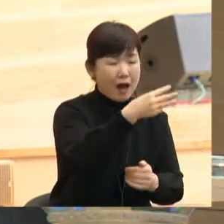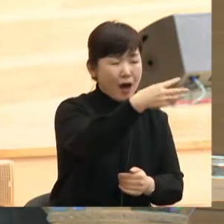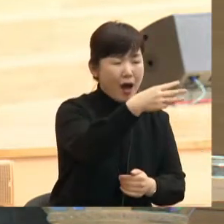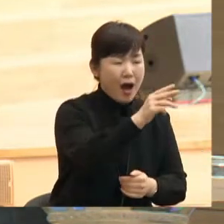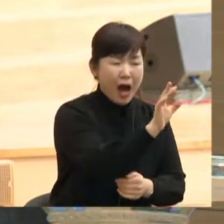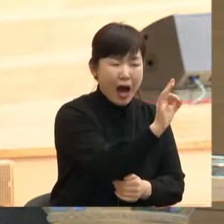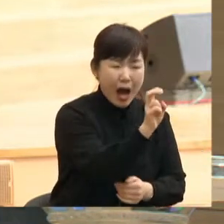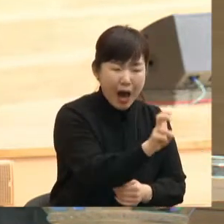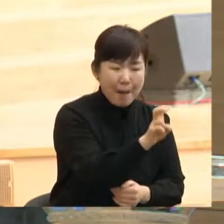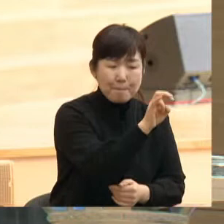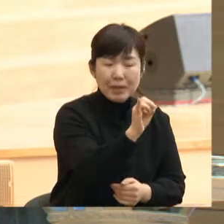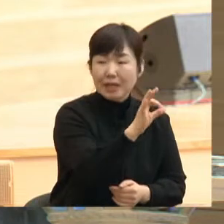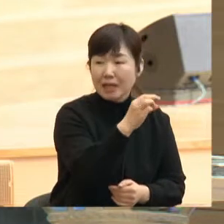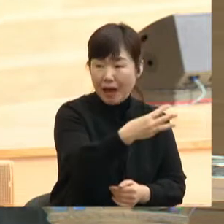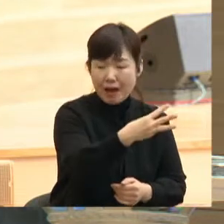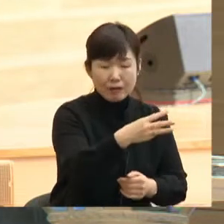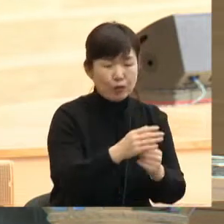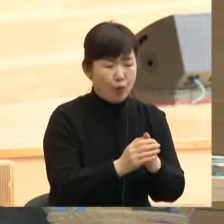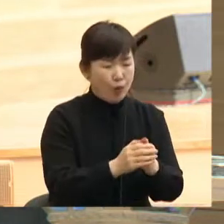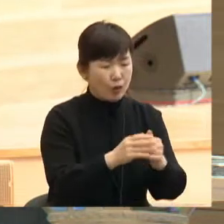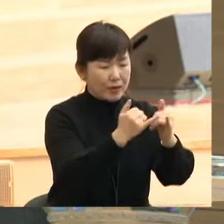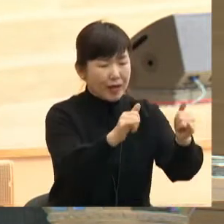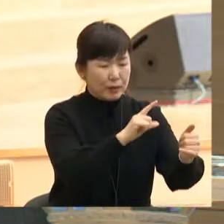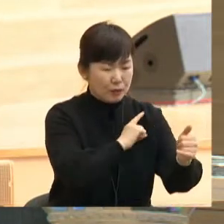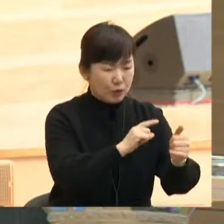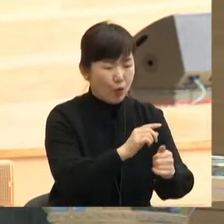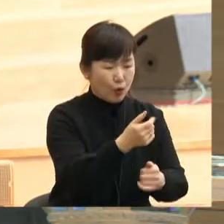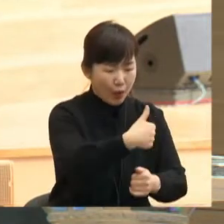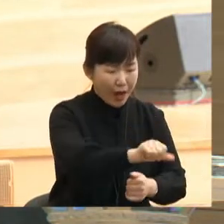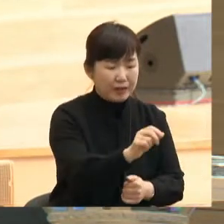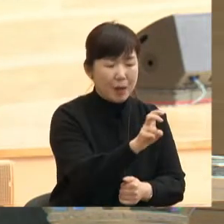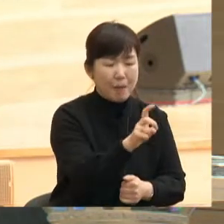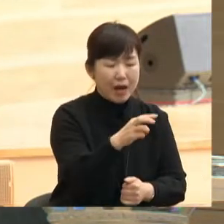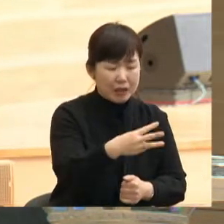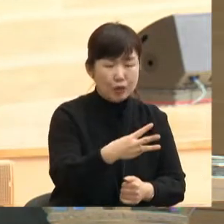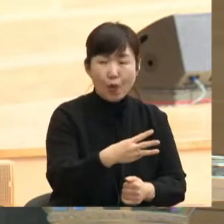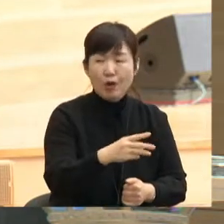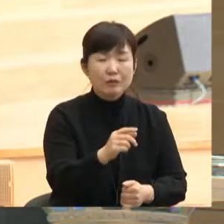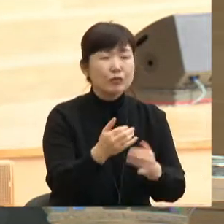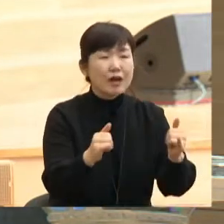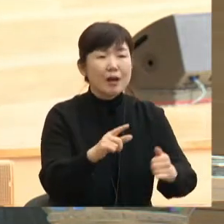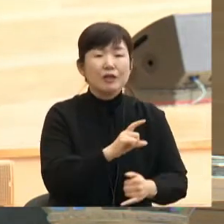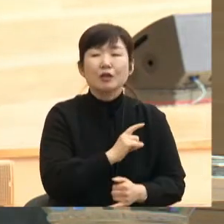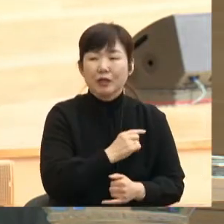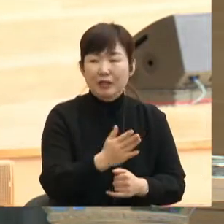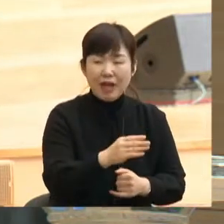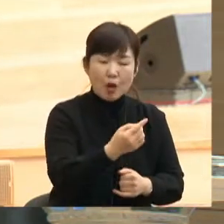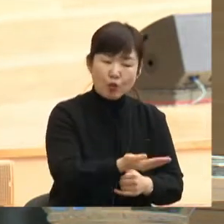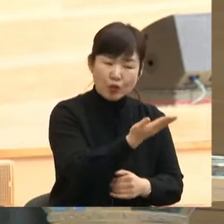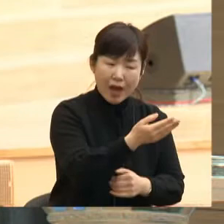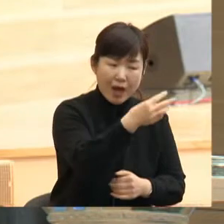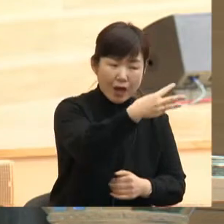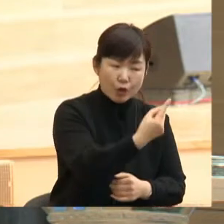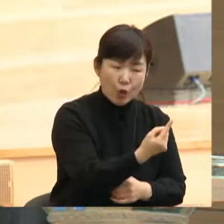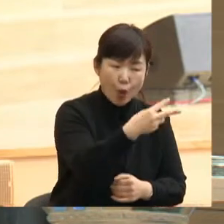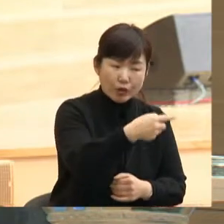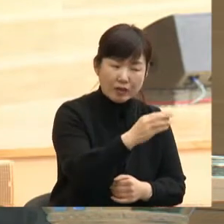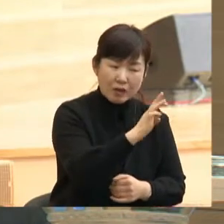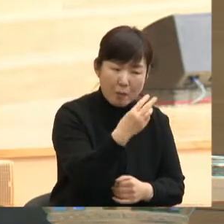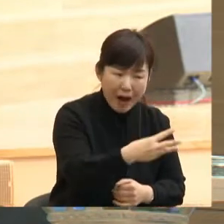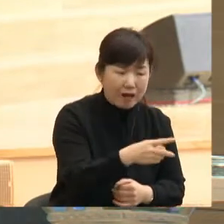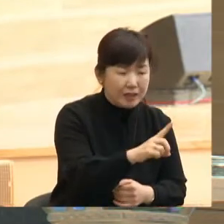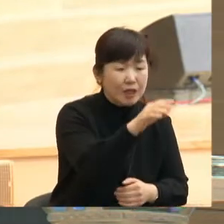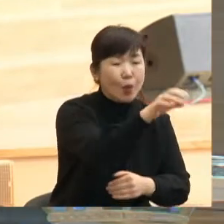이름이에요. 암미엘의 아들 마길도 사람 이름입니다. 그런데 여기는 로드발이라고 나오는데 로드발은 지명이에요.